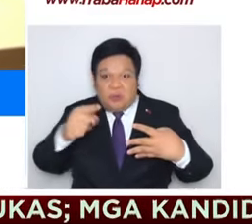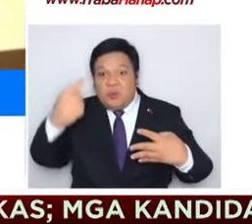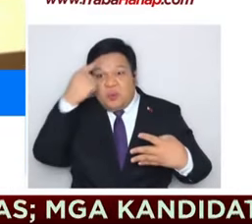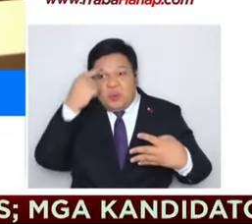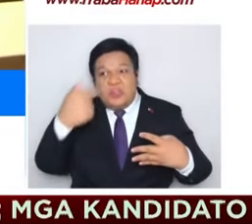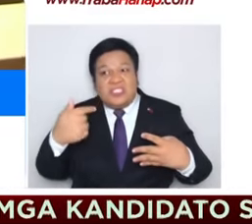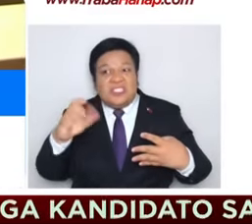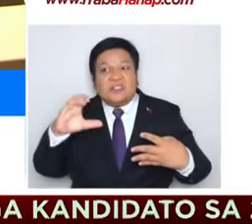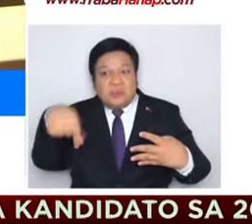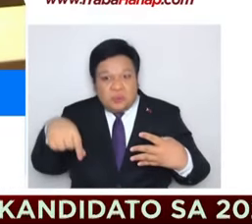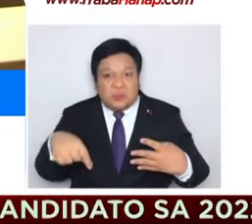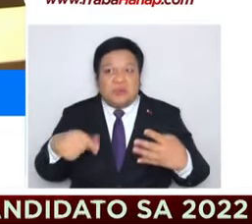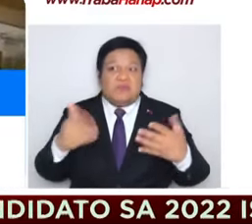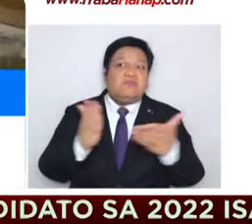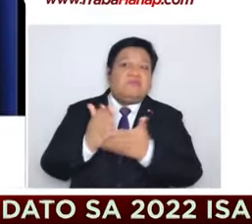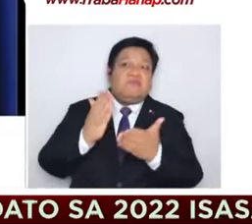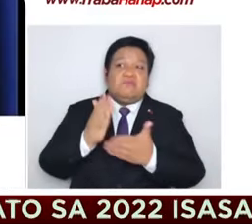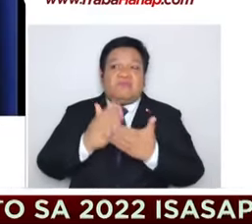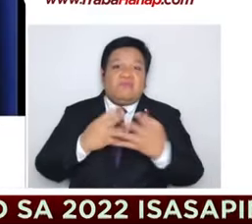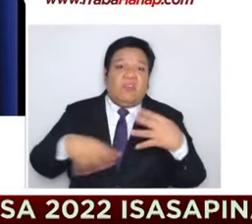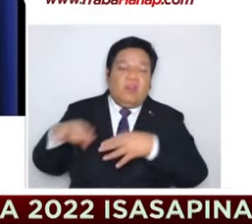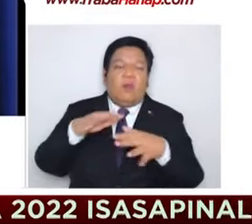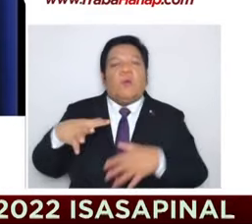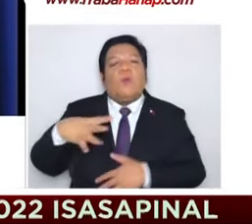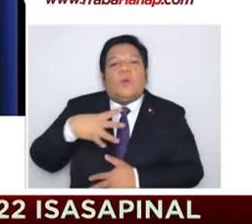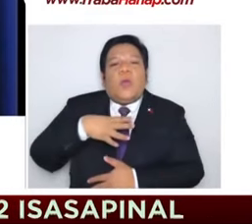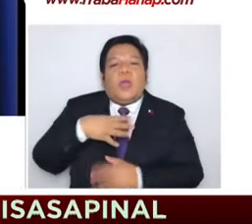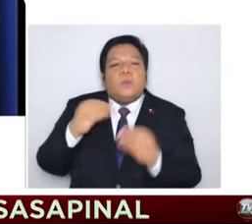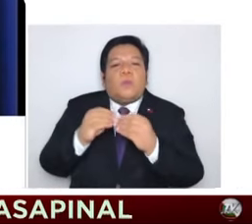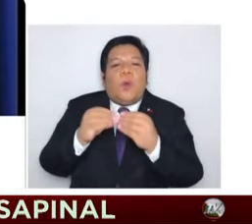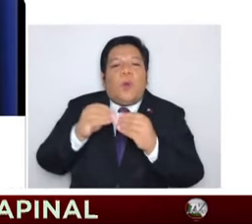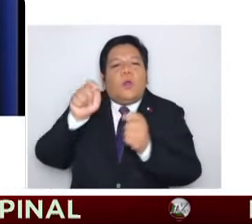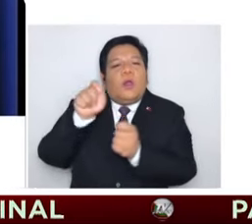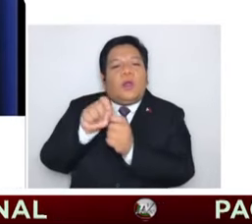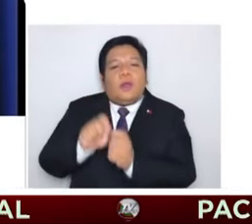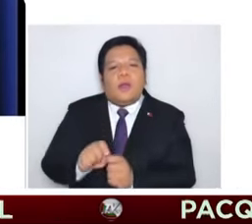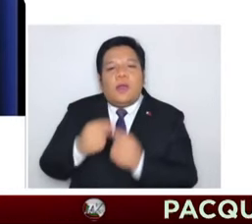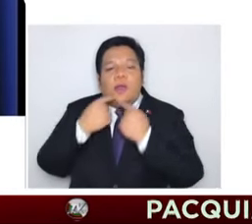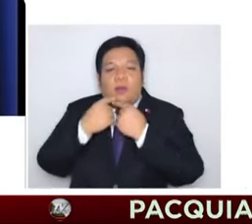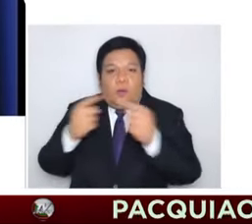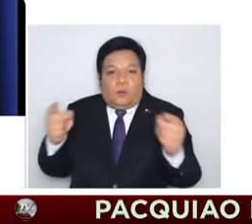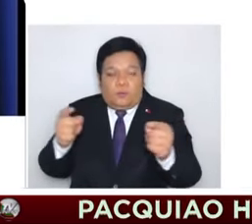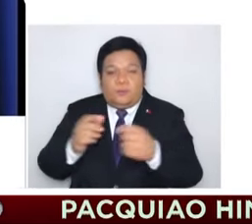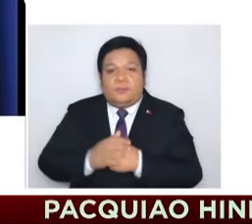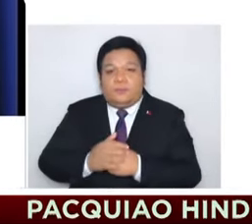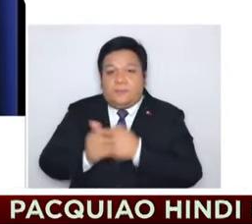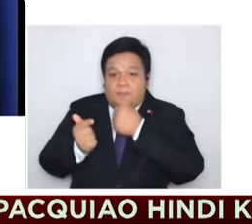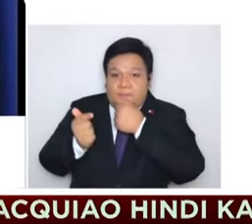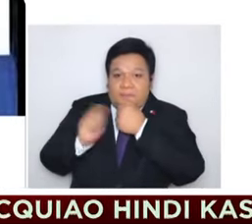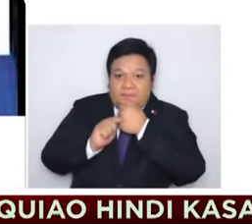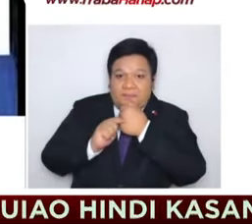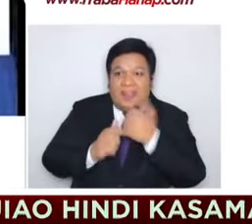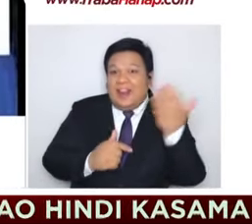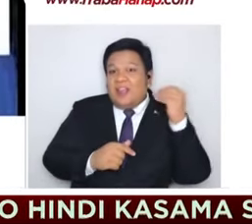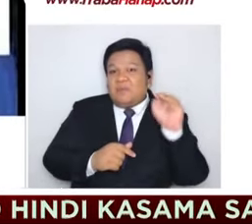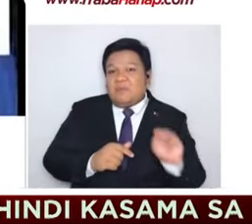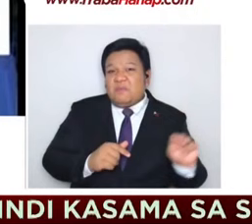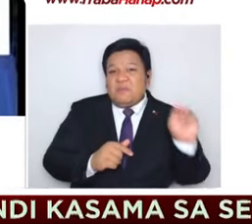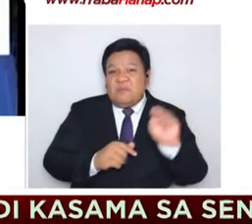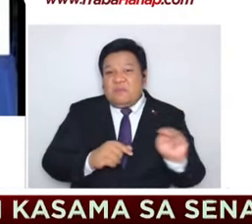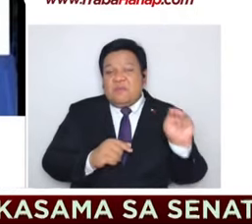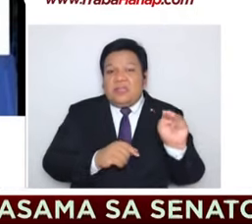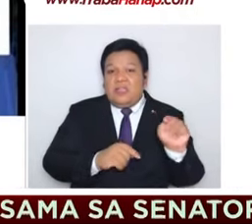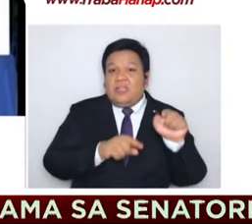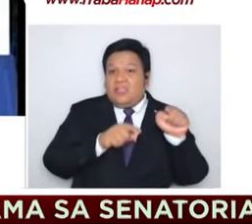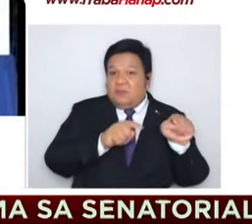Medyo, let's wait for further announcement po rito. Yan ay matapos sabihin ng Malacanang noong Lunes na GCQ na ang iiral